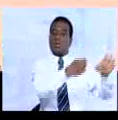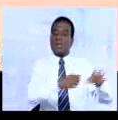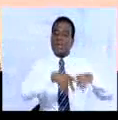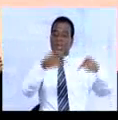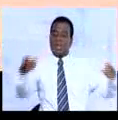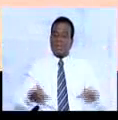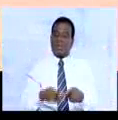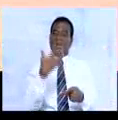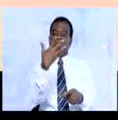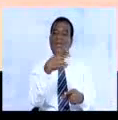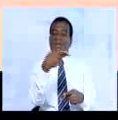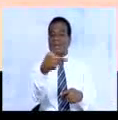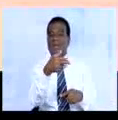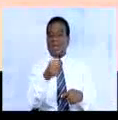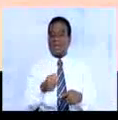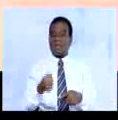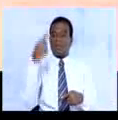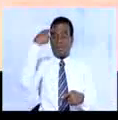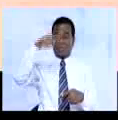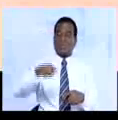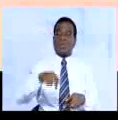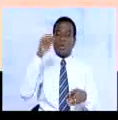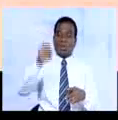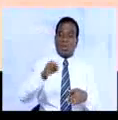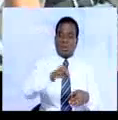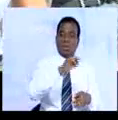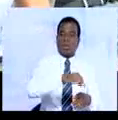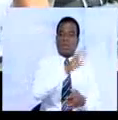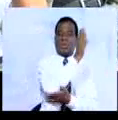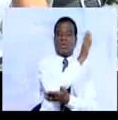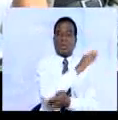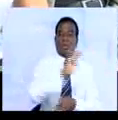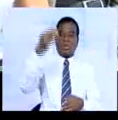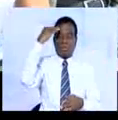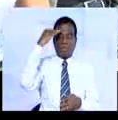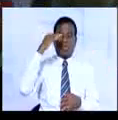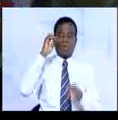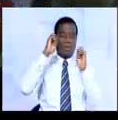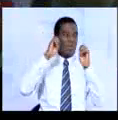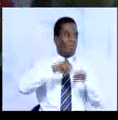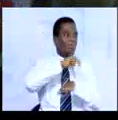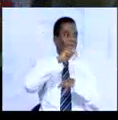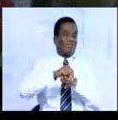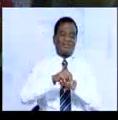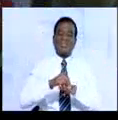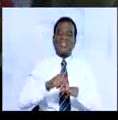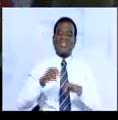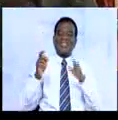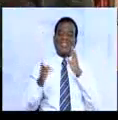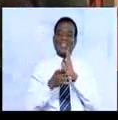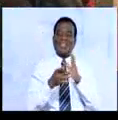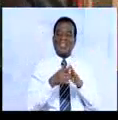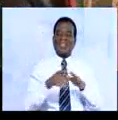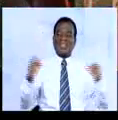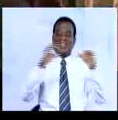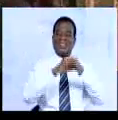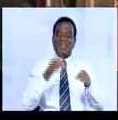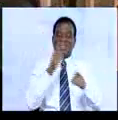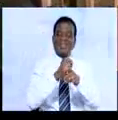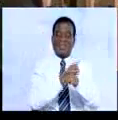de 5 hectares, 10 hectares, pour planter des forêts. Le ministère de l'Éducation nationale et de l'Enseignement technique et les partenaires